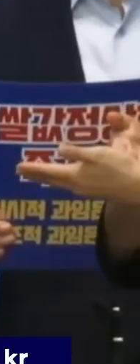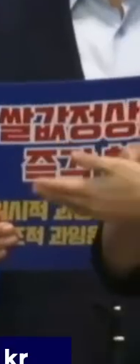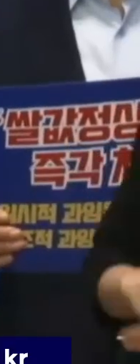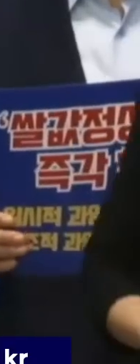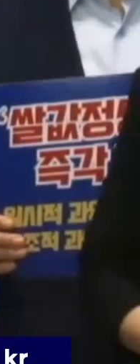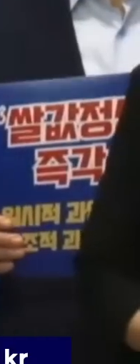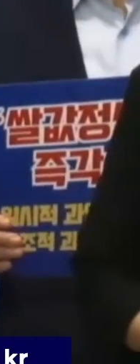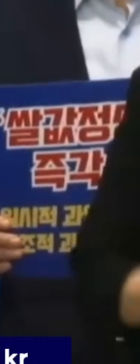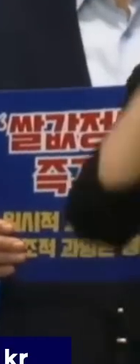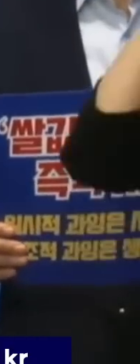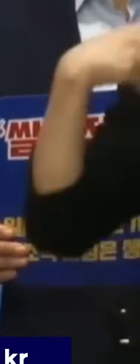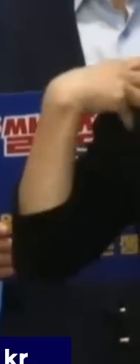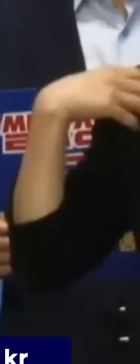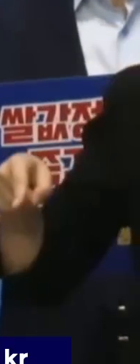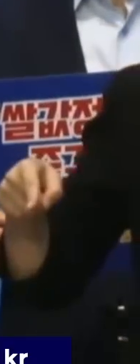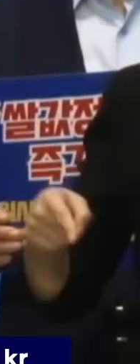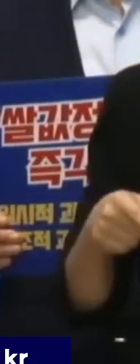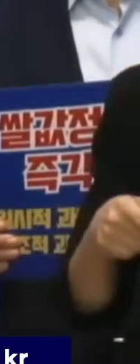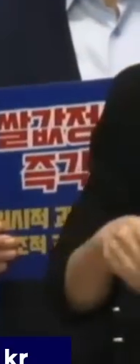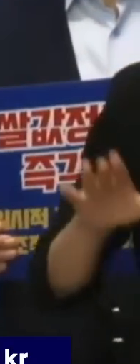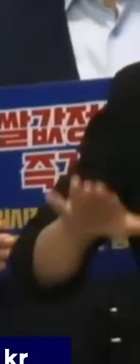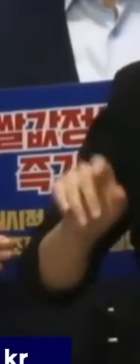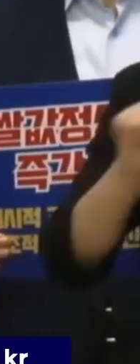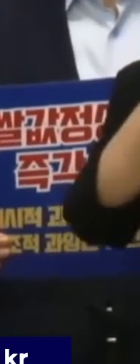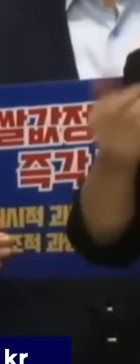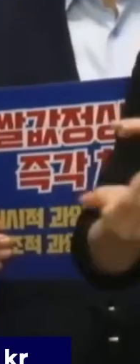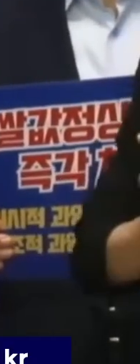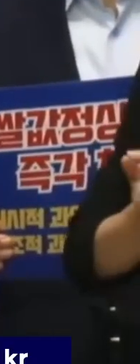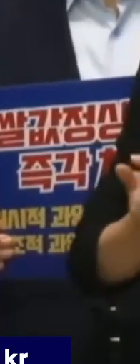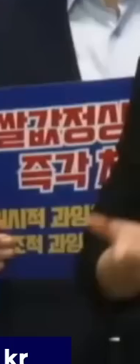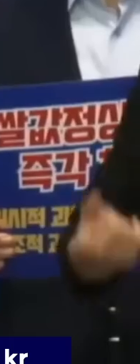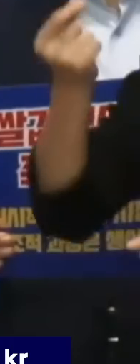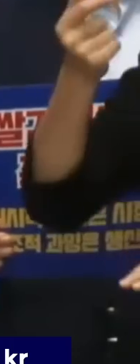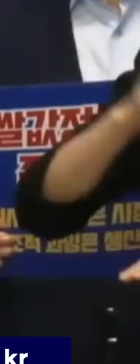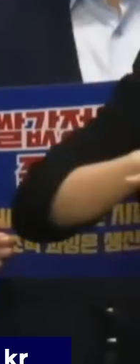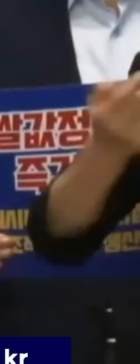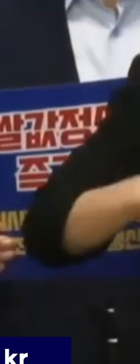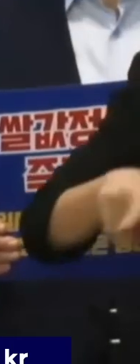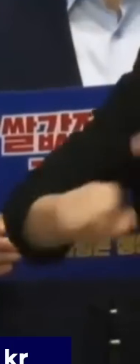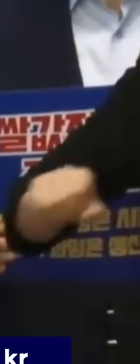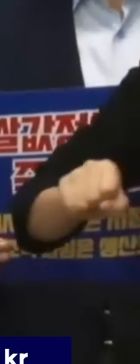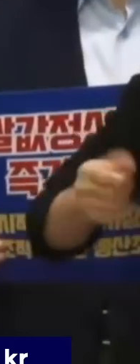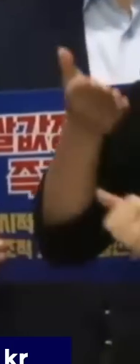과시적인 성과가 나올 수 있도록 발빠르게 움직여줄 것을 촉구합니다.